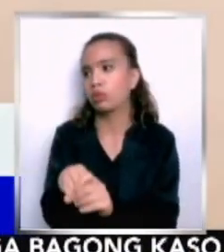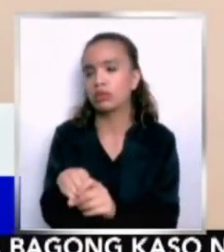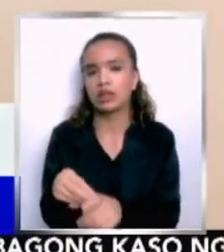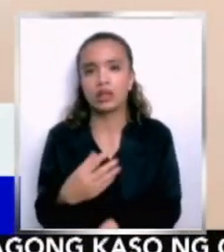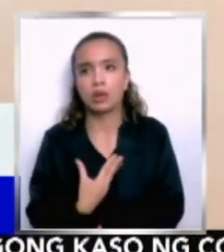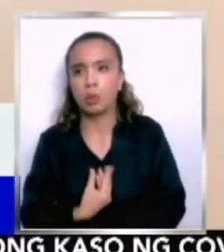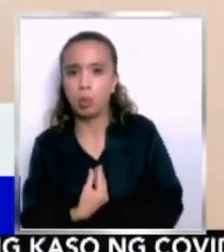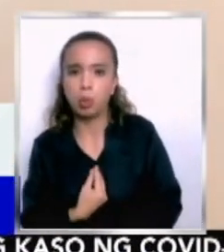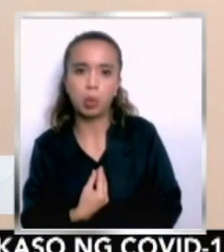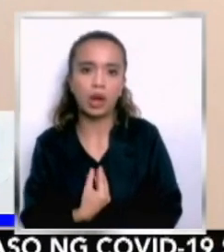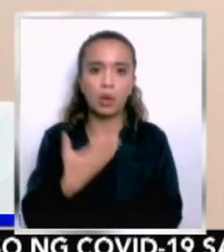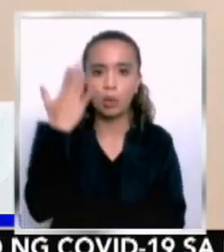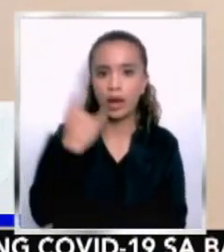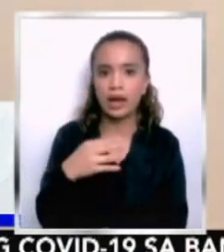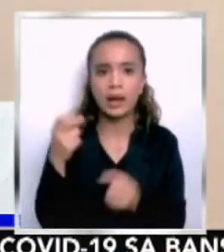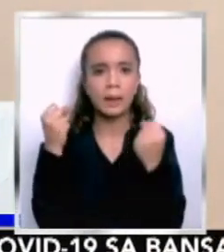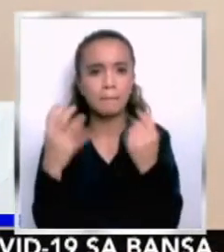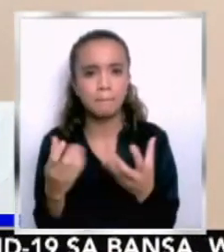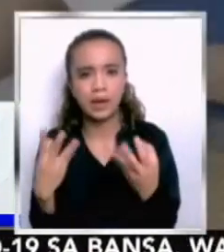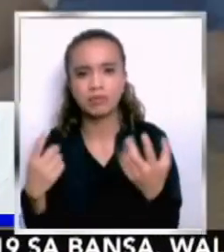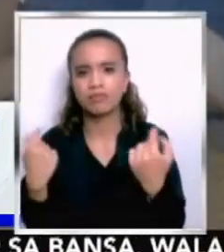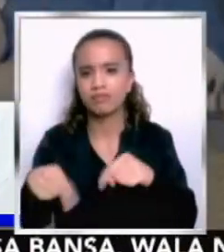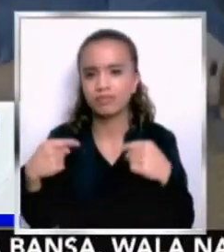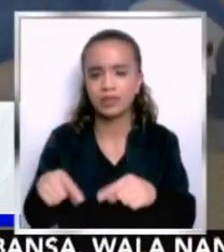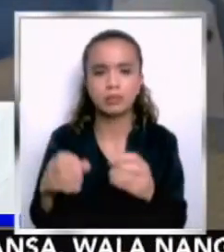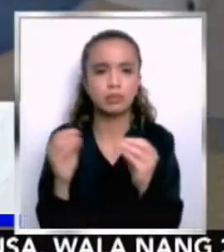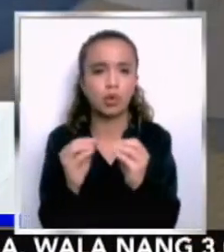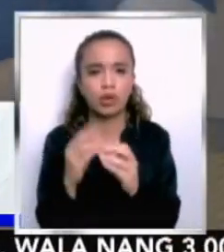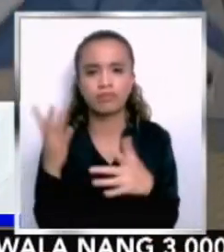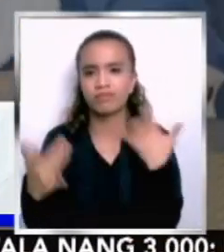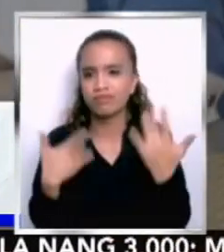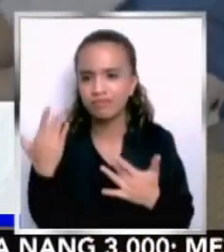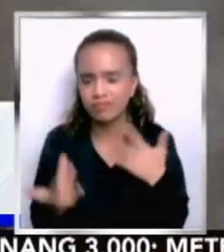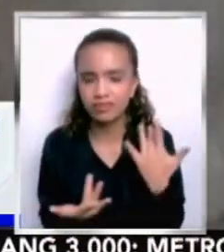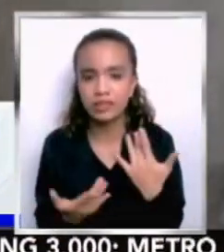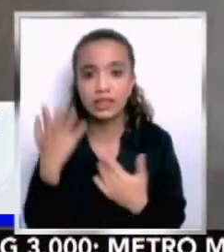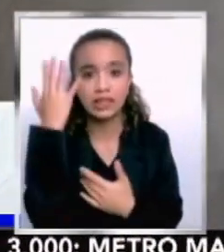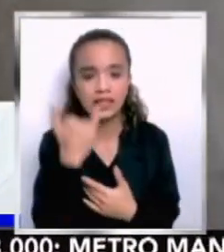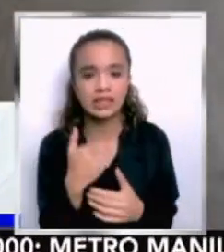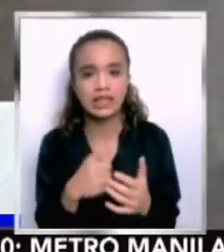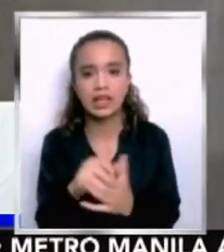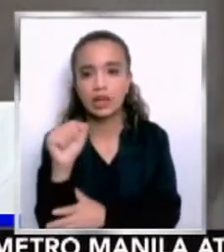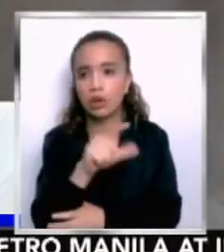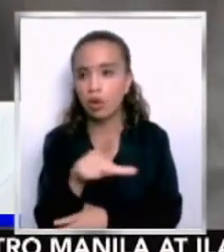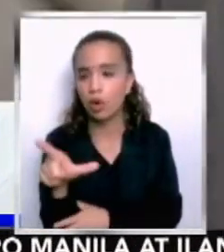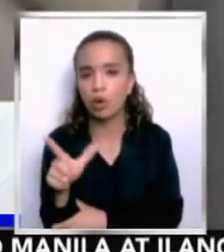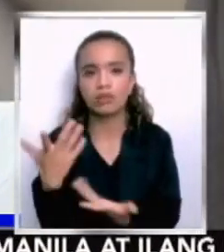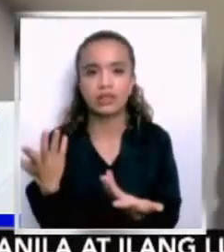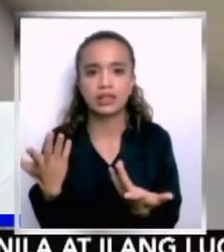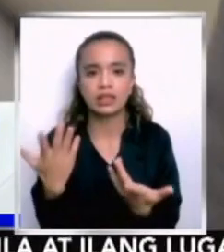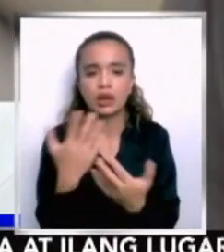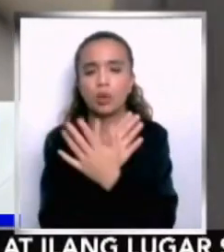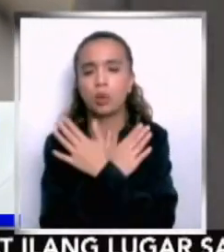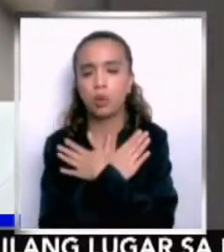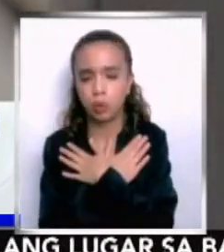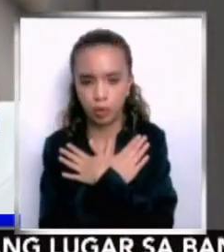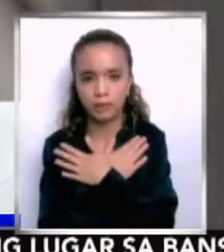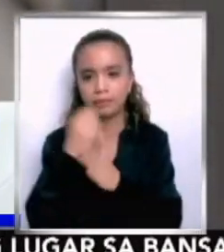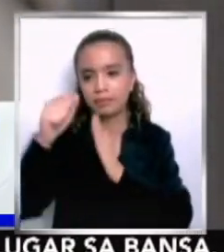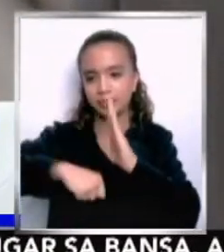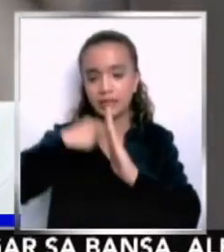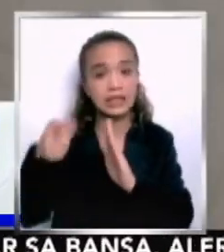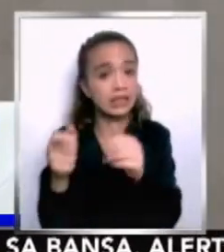mas maraming kaba, mas maraming excitement. Dahil rest day ng lahat sa taping ngayong araw, sama-sama